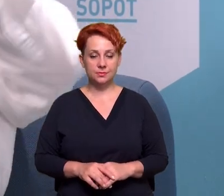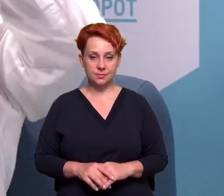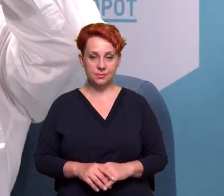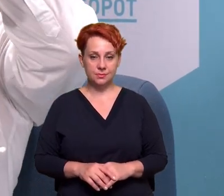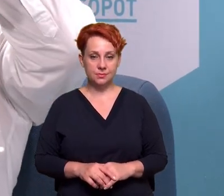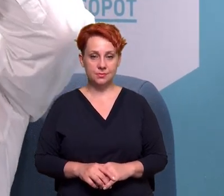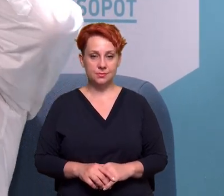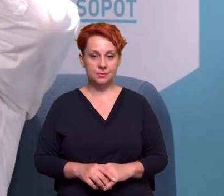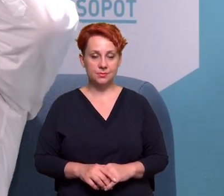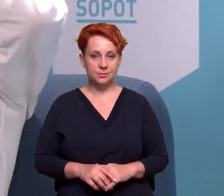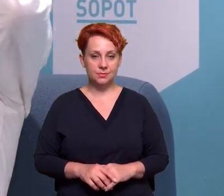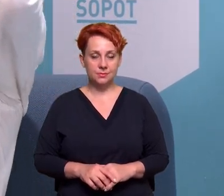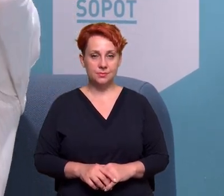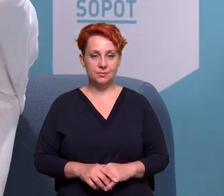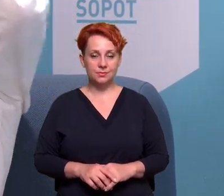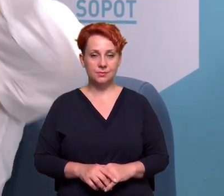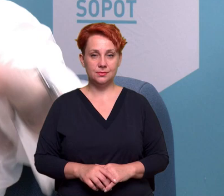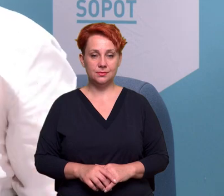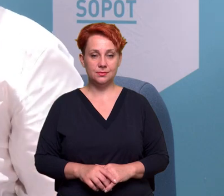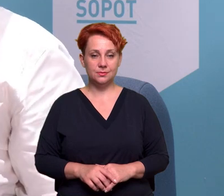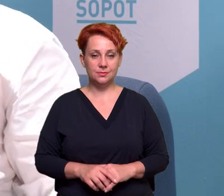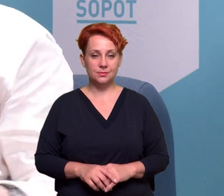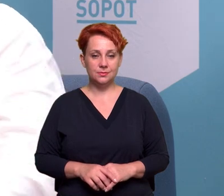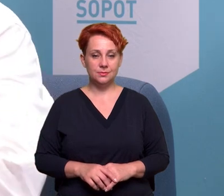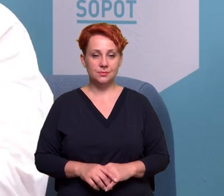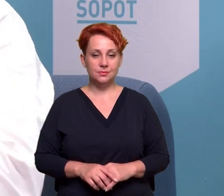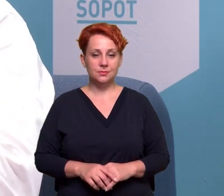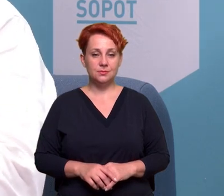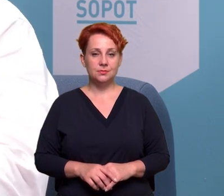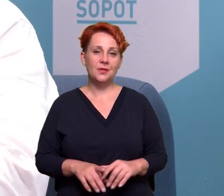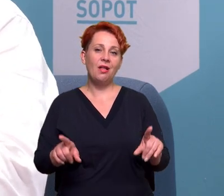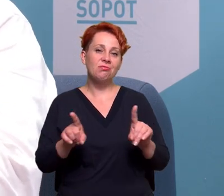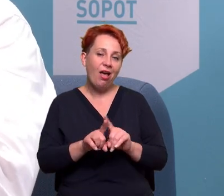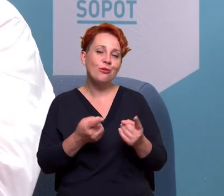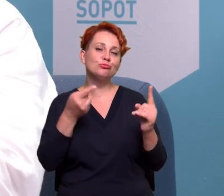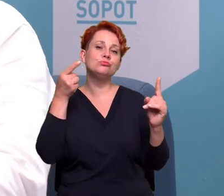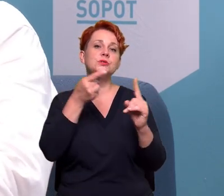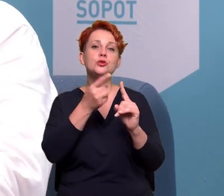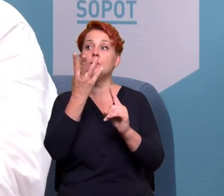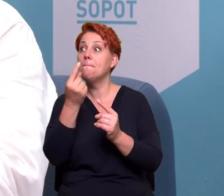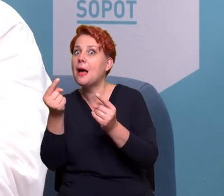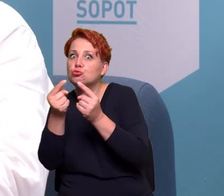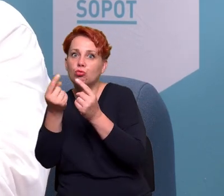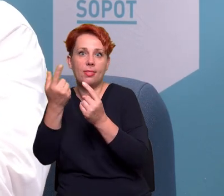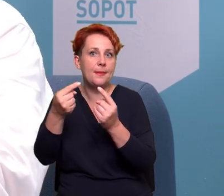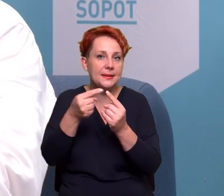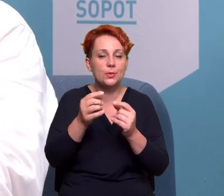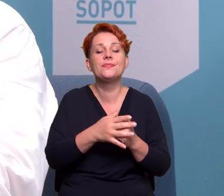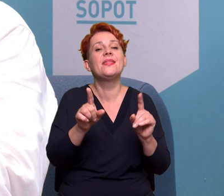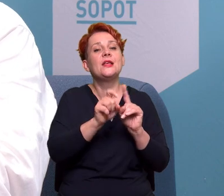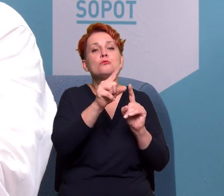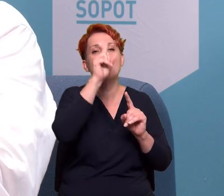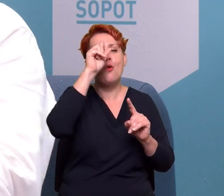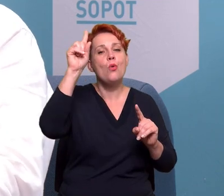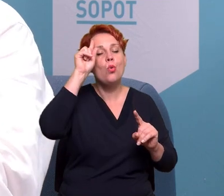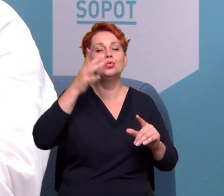mieszkania organizują. Tu chodzi też o estetykę. No, są ludzie na przykład, którzy bardzo lubią mieć mieszkania przestronne